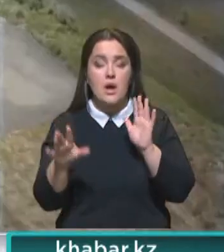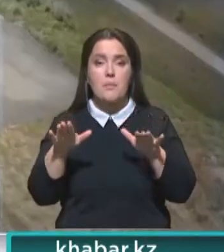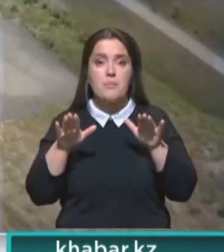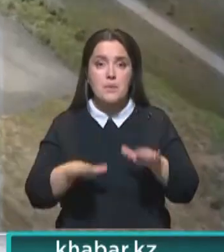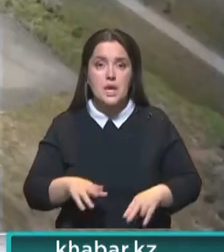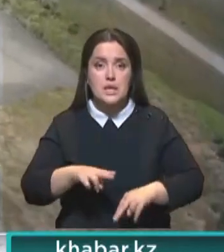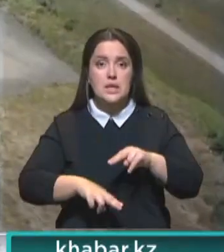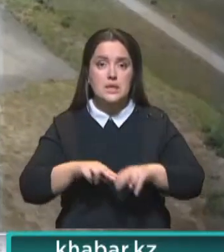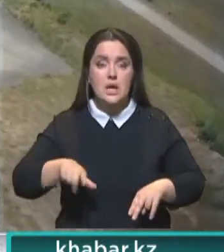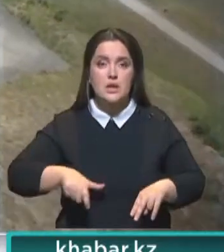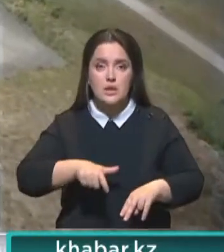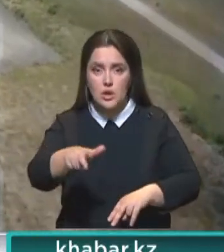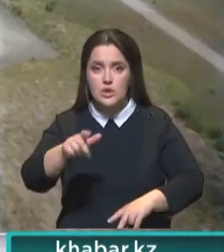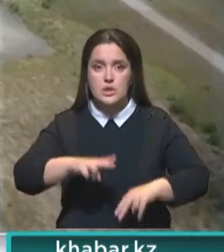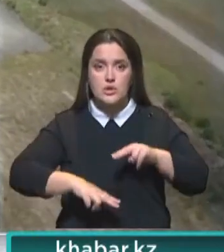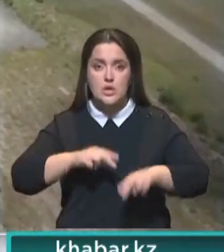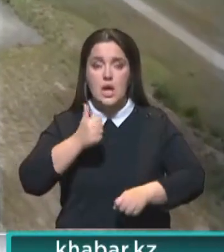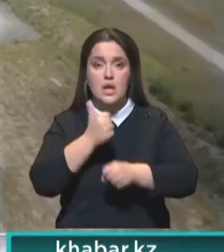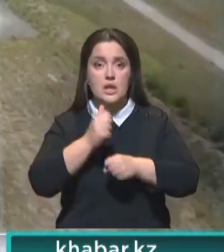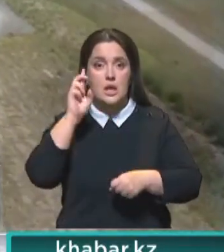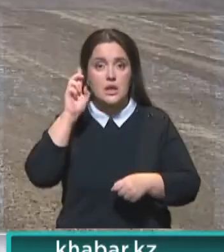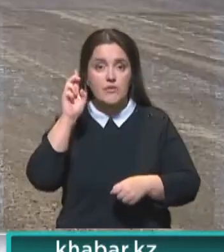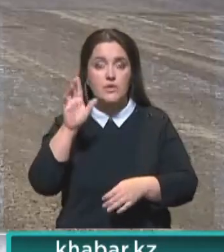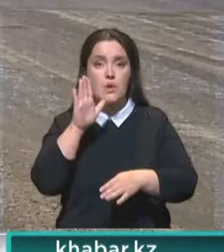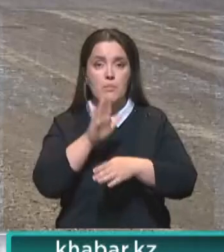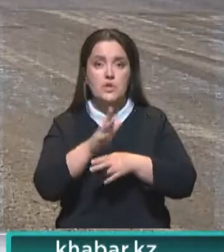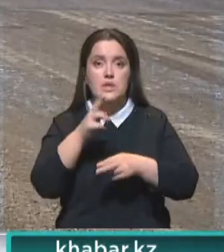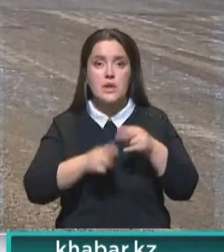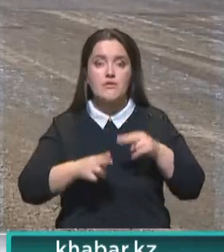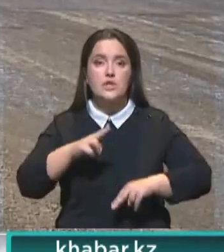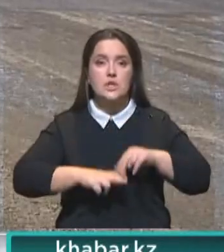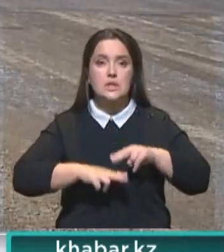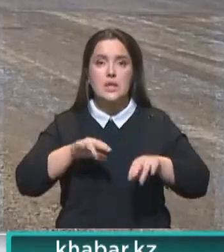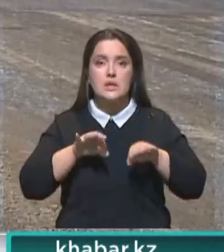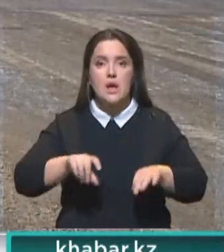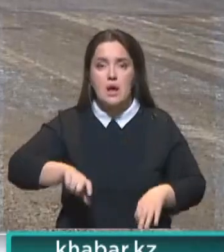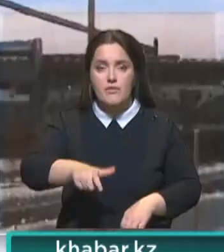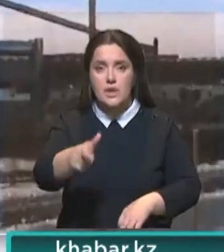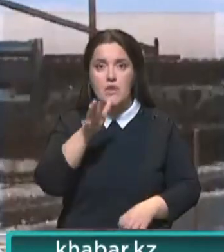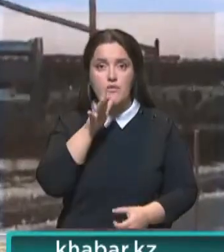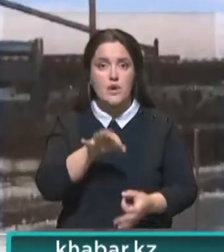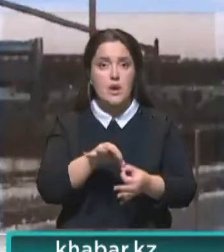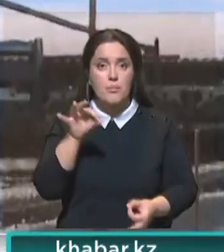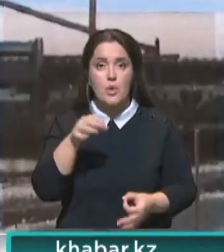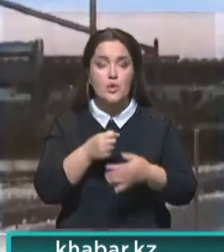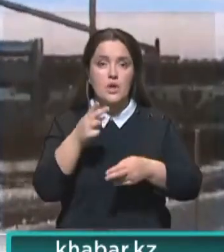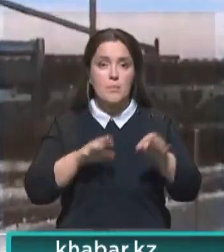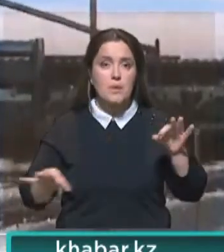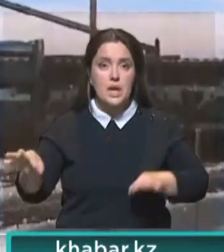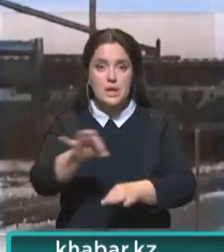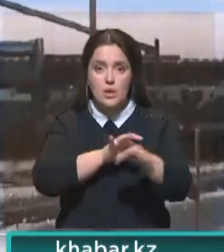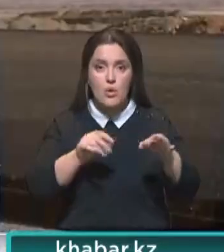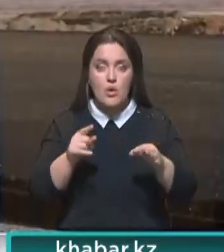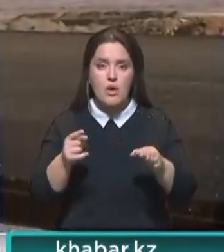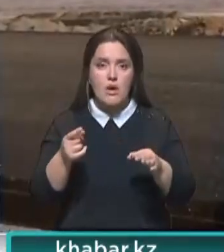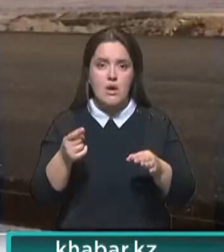Они все в местах строительства дорожных сооружений. Напомним, глава государства поручил завершить строительство автотрассы в срок. До окончания